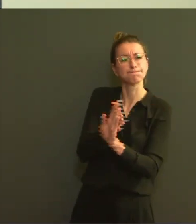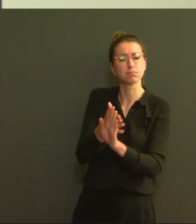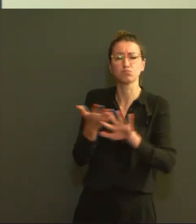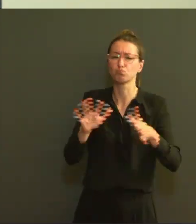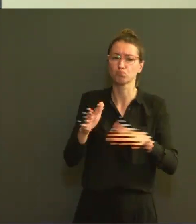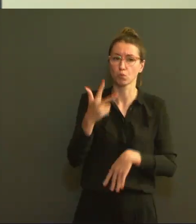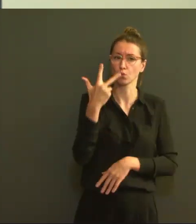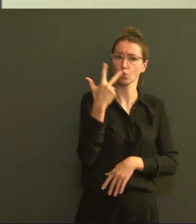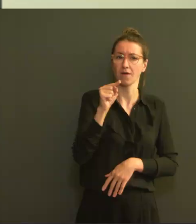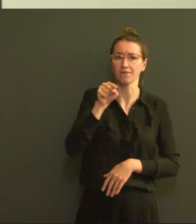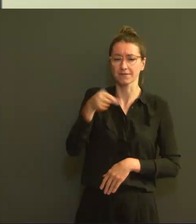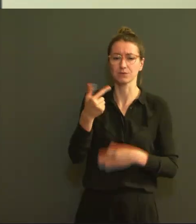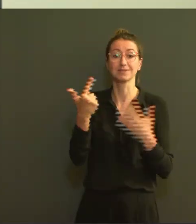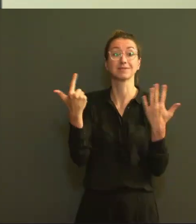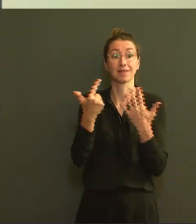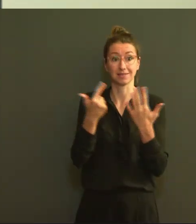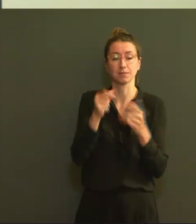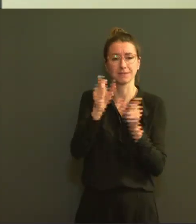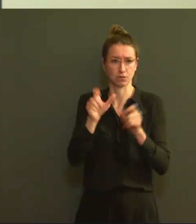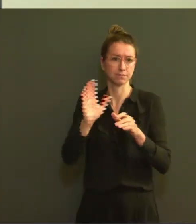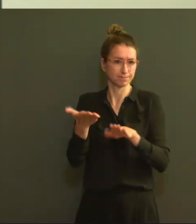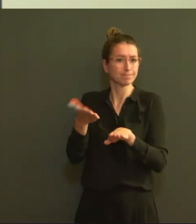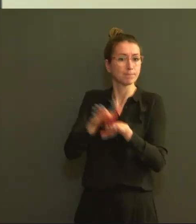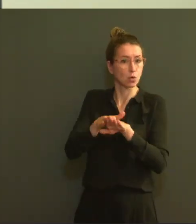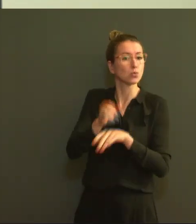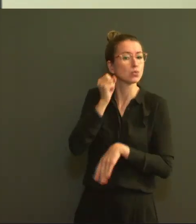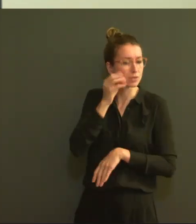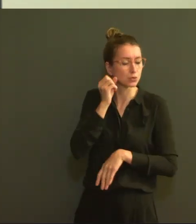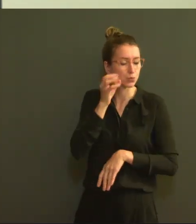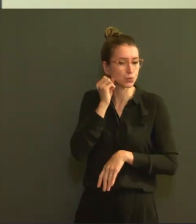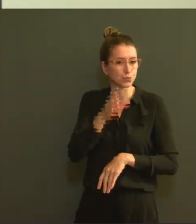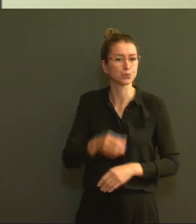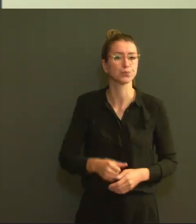3,7 décès par jour en raison d'une infection liée au Covid-19.